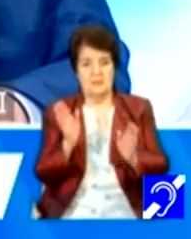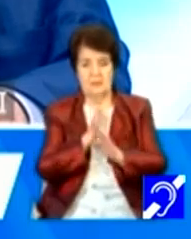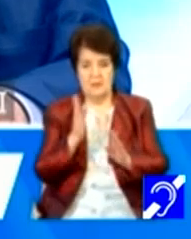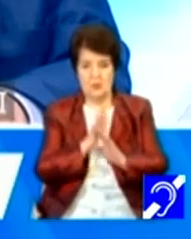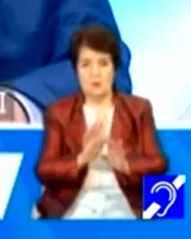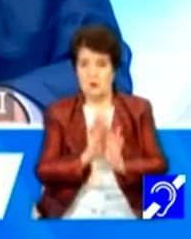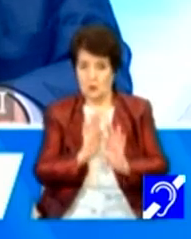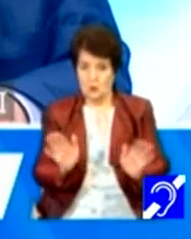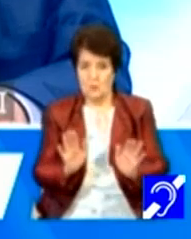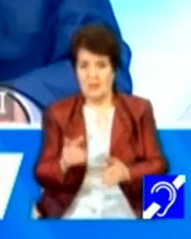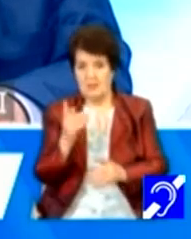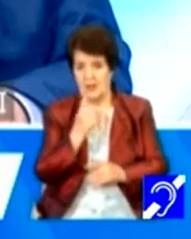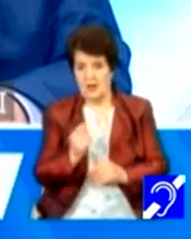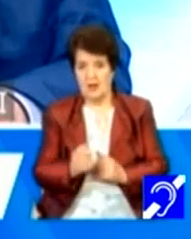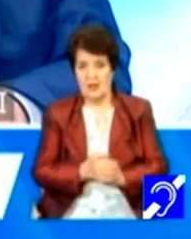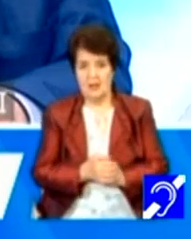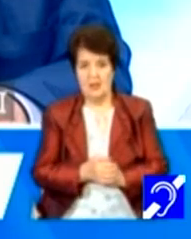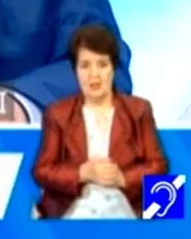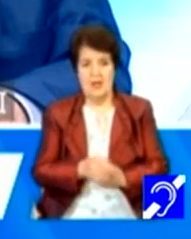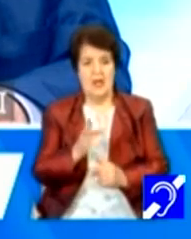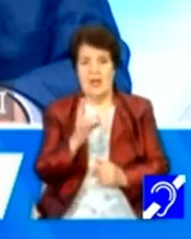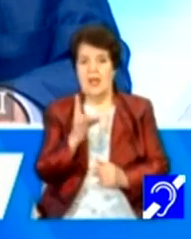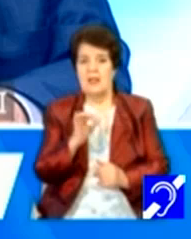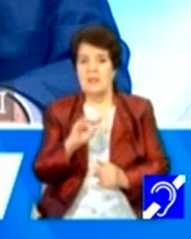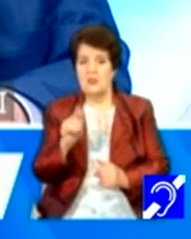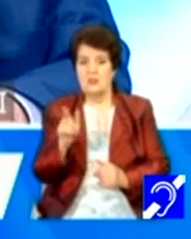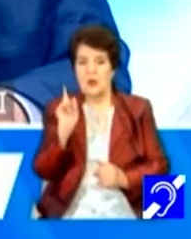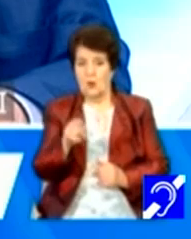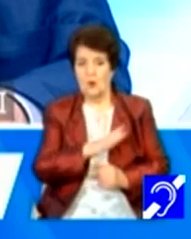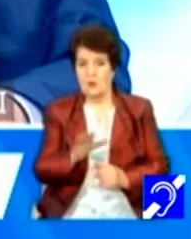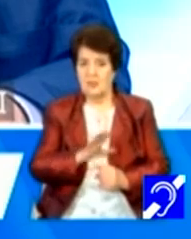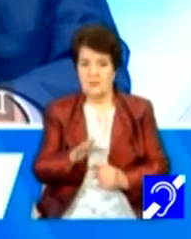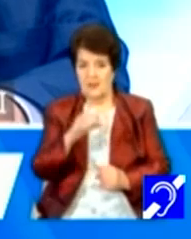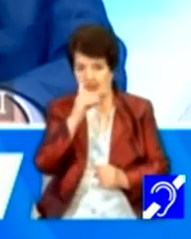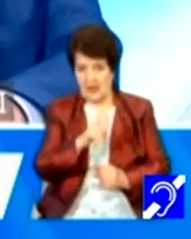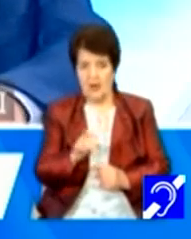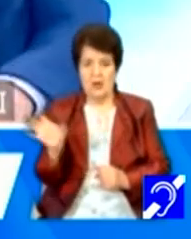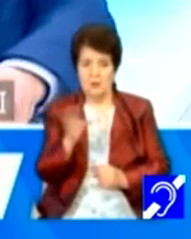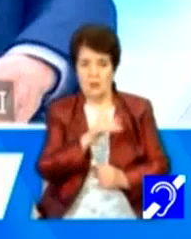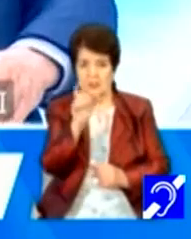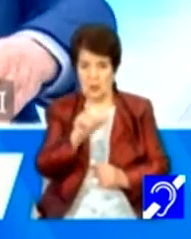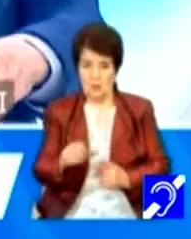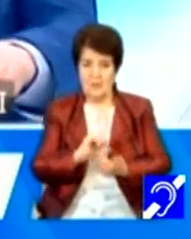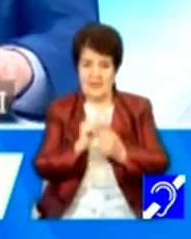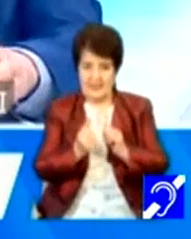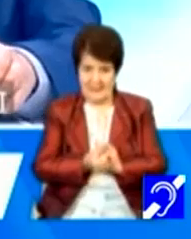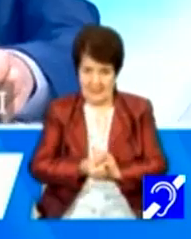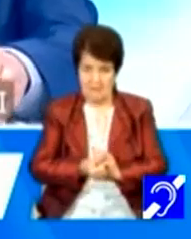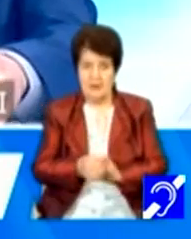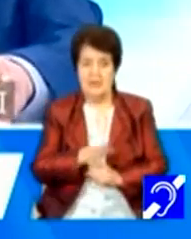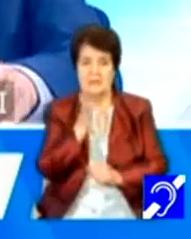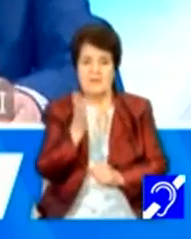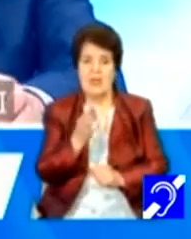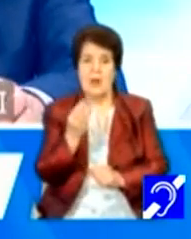nu numai, declară de serviciu. Nici acolo nu se declară că vor să fie mai rău. Evident că toată lumea vrea, să, cel puțin declarativ, să fie mai